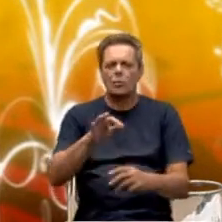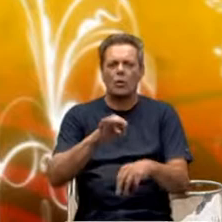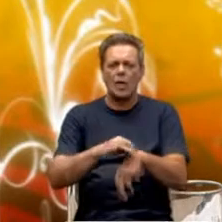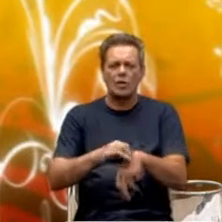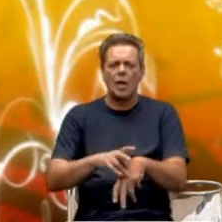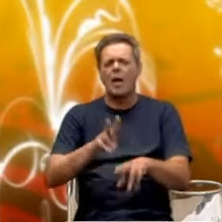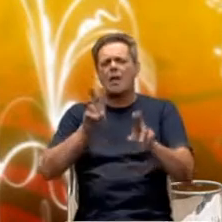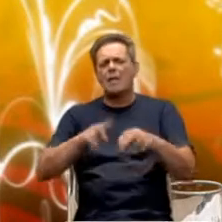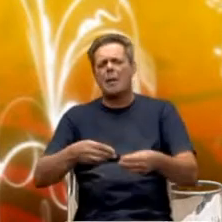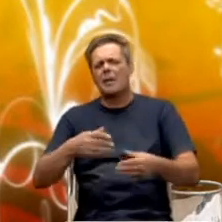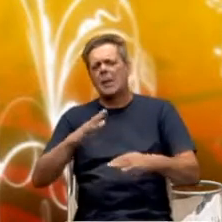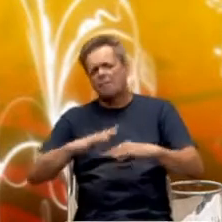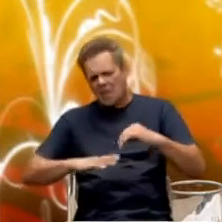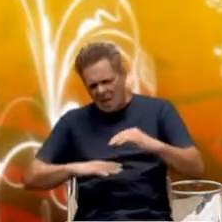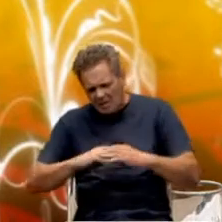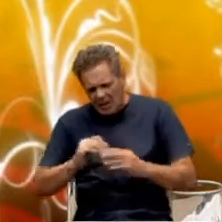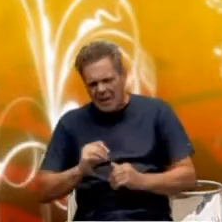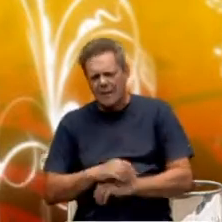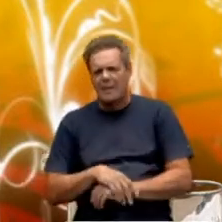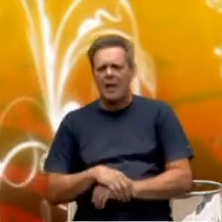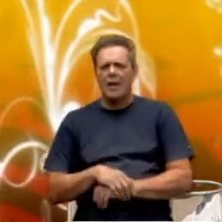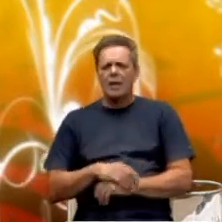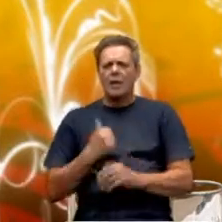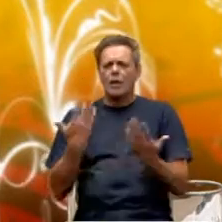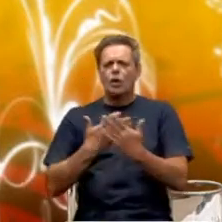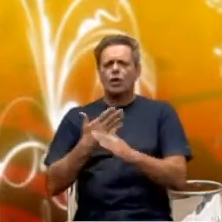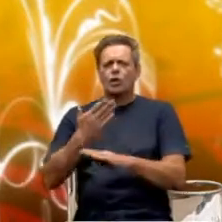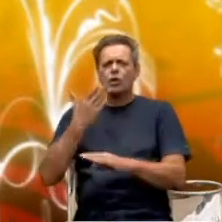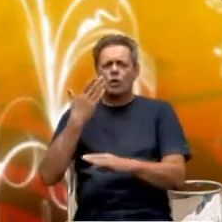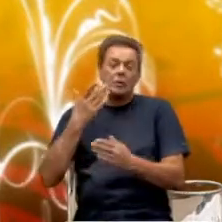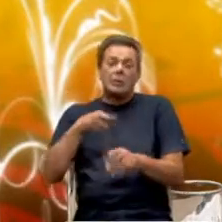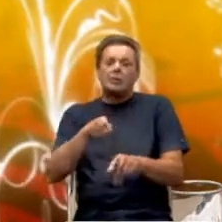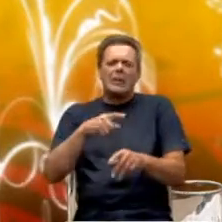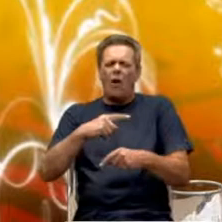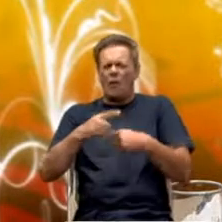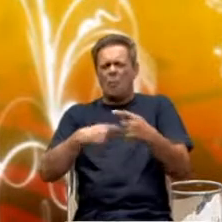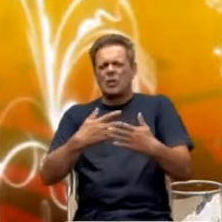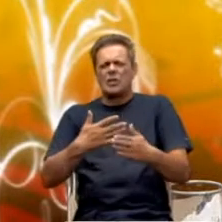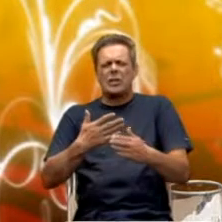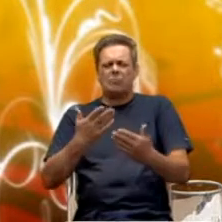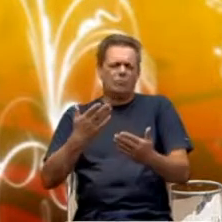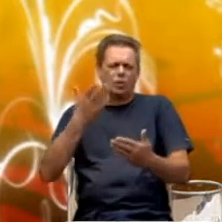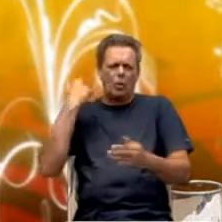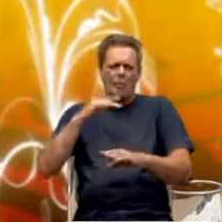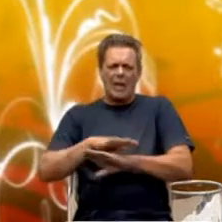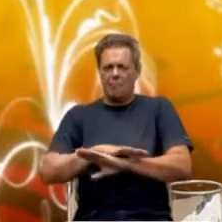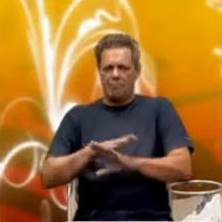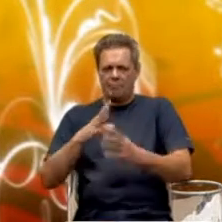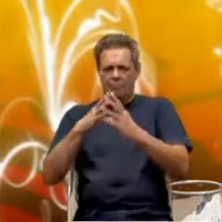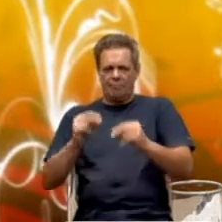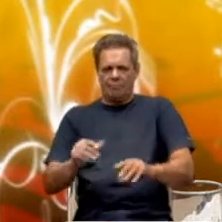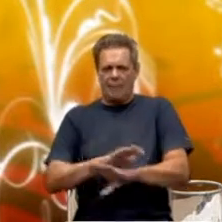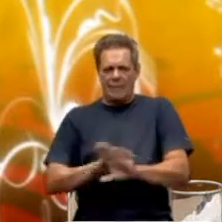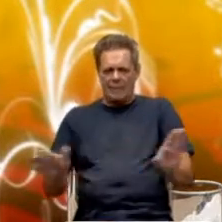da imate kvalitetnije, recimo što prije nestanu te posljedice, evo, neke od posljedica liječenja kako ste tu